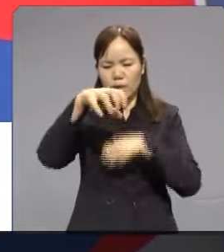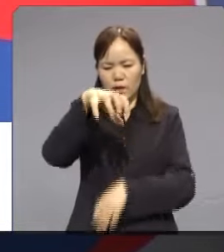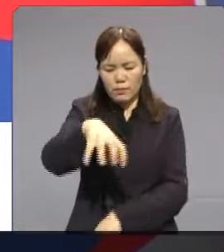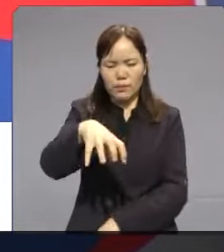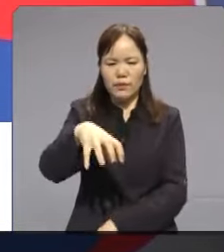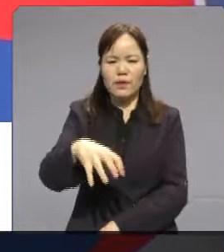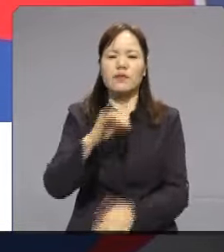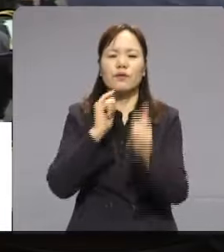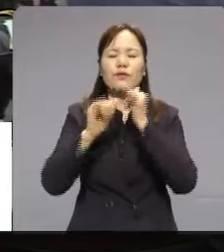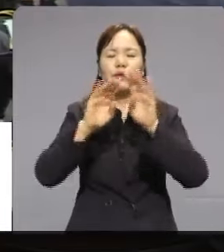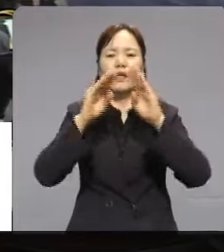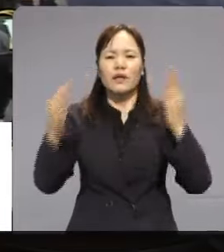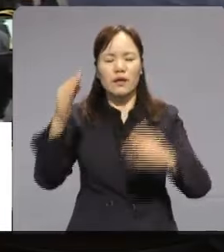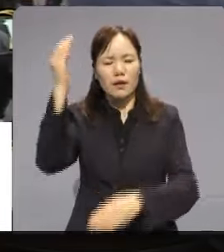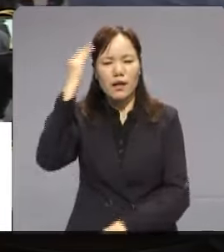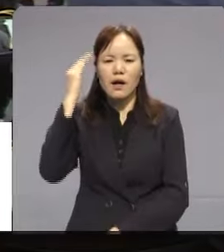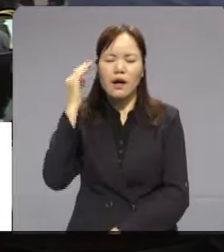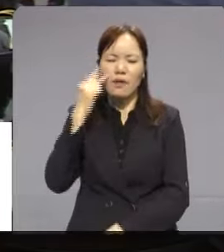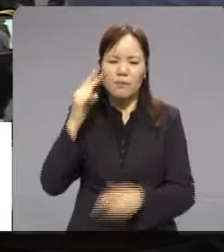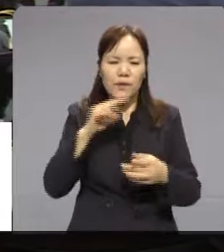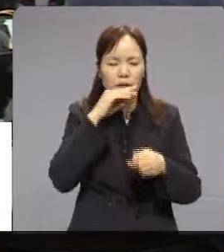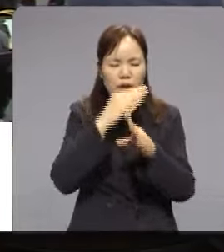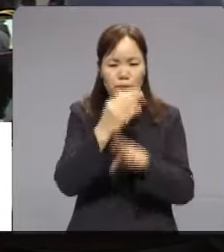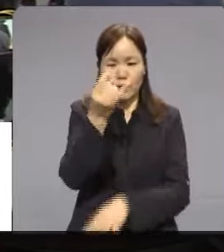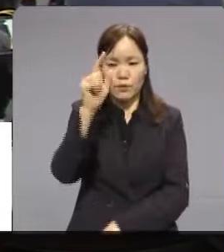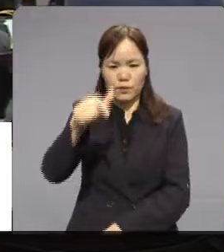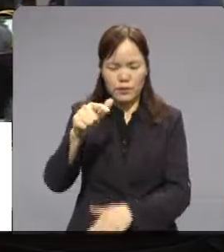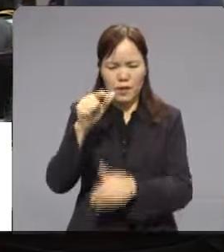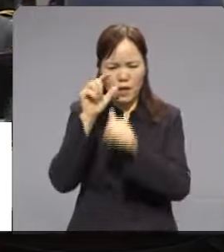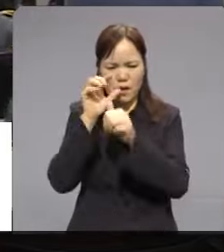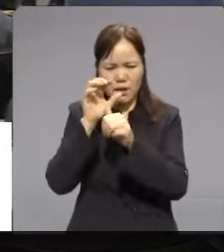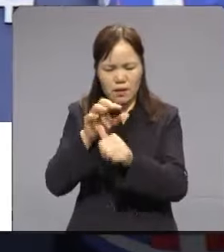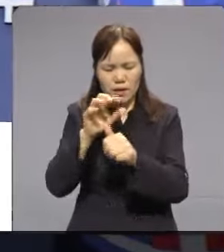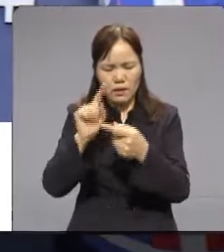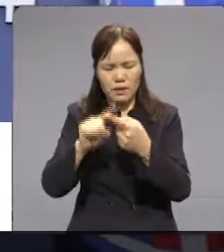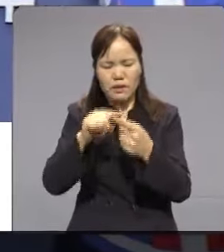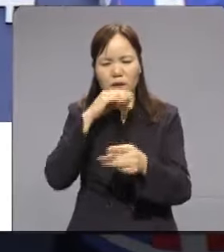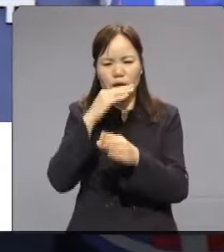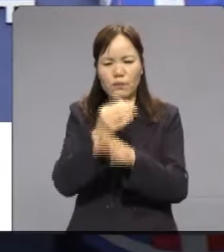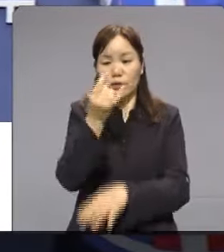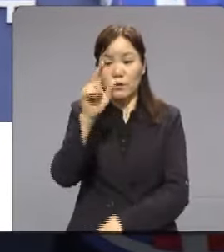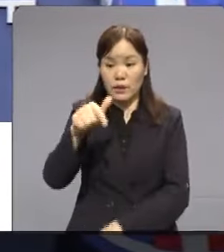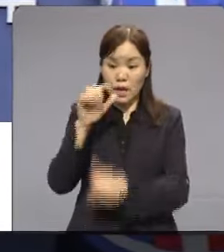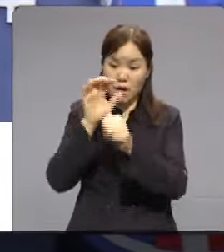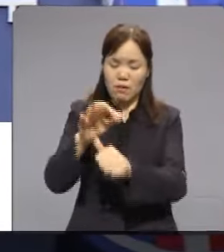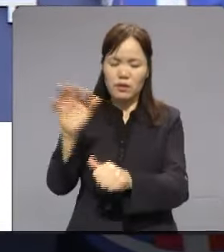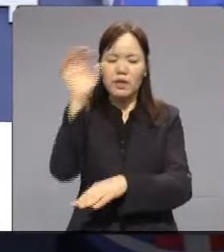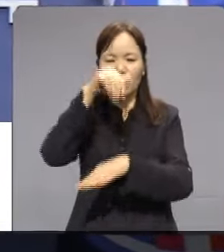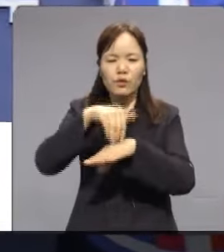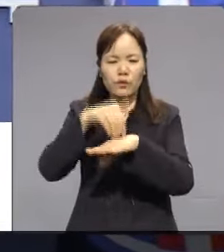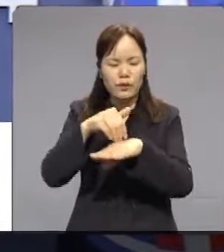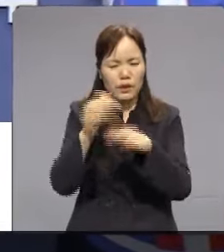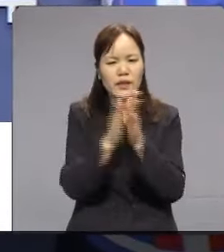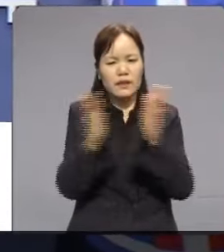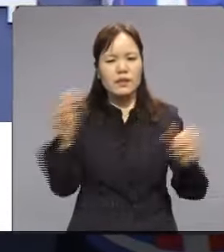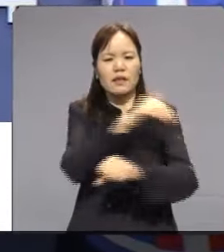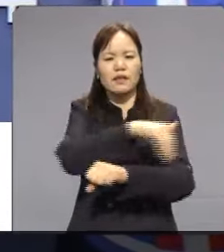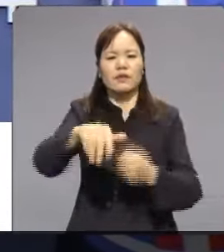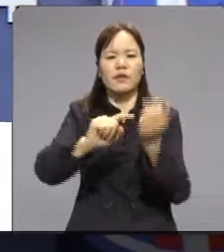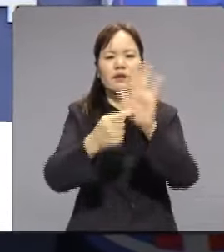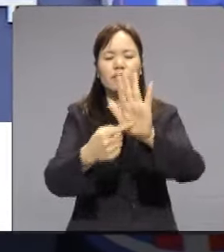열고 한미의 북핵 위협 대응작전 개념을 적용해 북핵 억제 훈련을 벌일 예정이라며 이같이